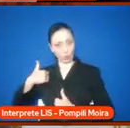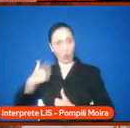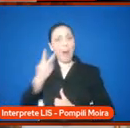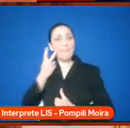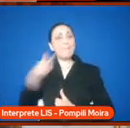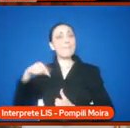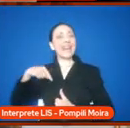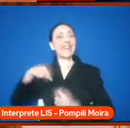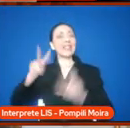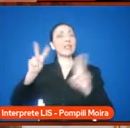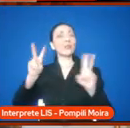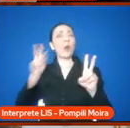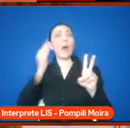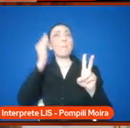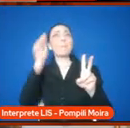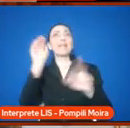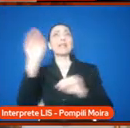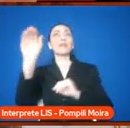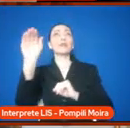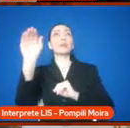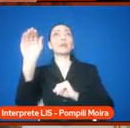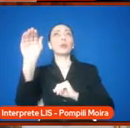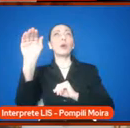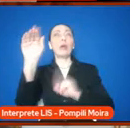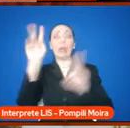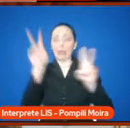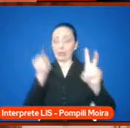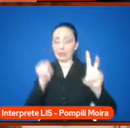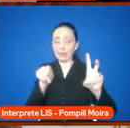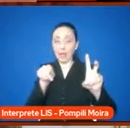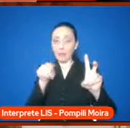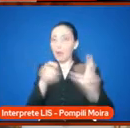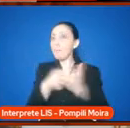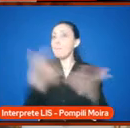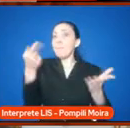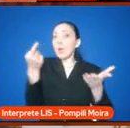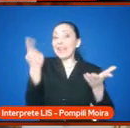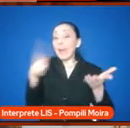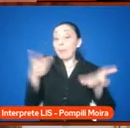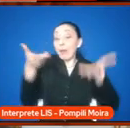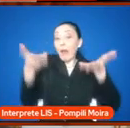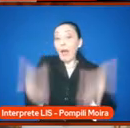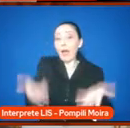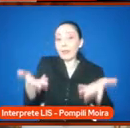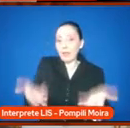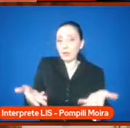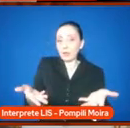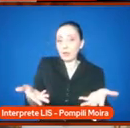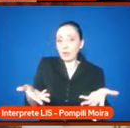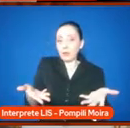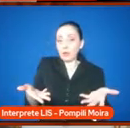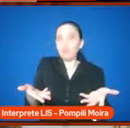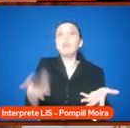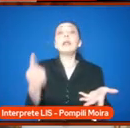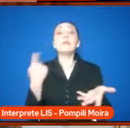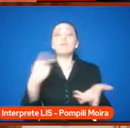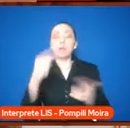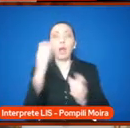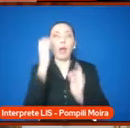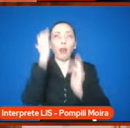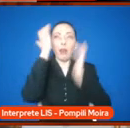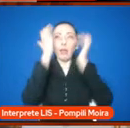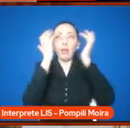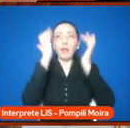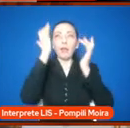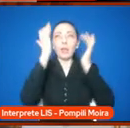di grandissima attualità. Ecco, queste riflessioni di questi giorni ci servono e servono a tutti proprio per ripensare il nostro